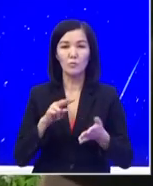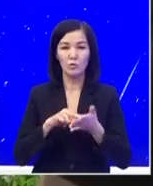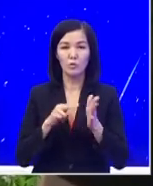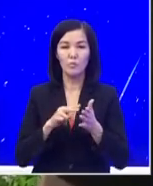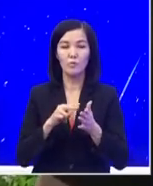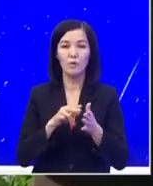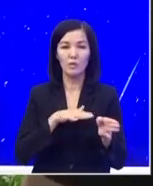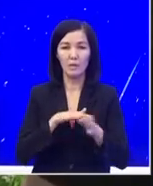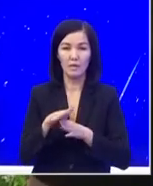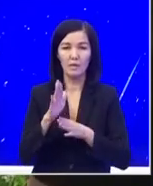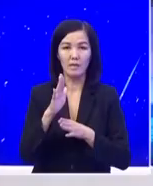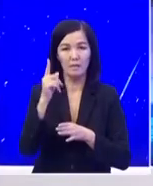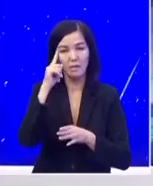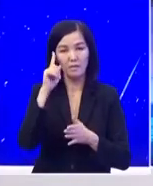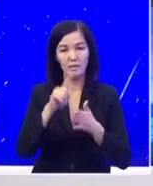бойынша жүретті, ойлаймын.